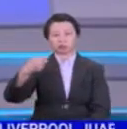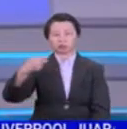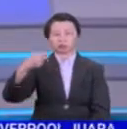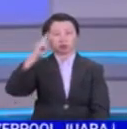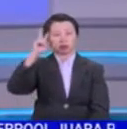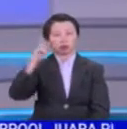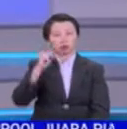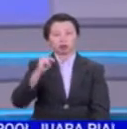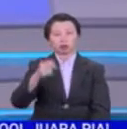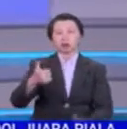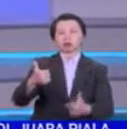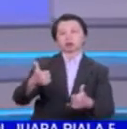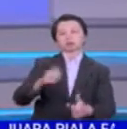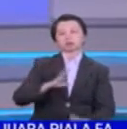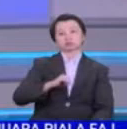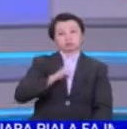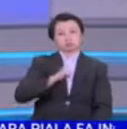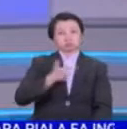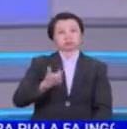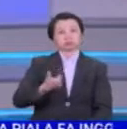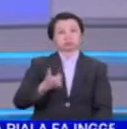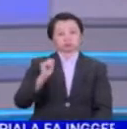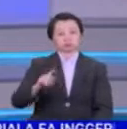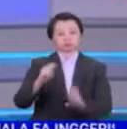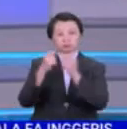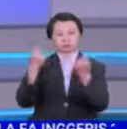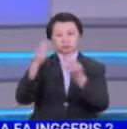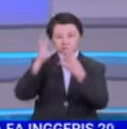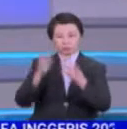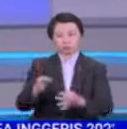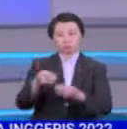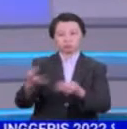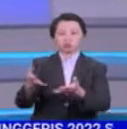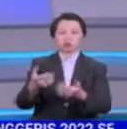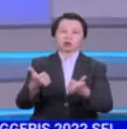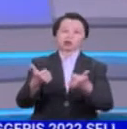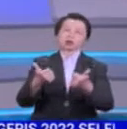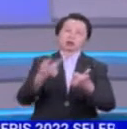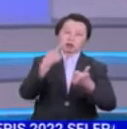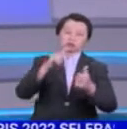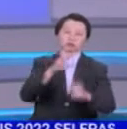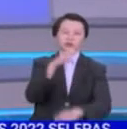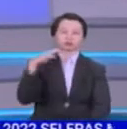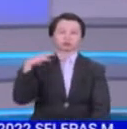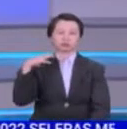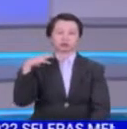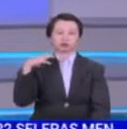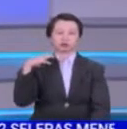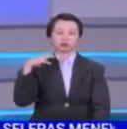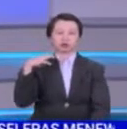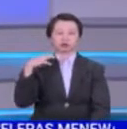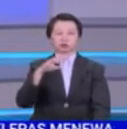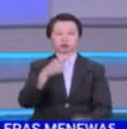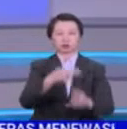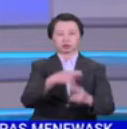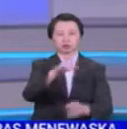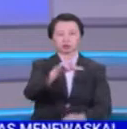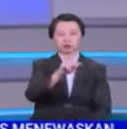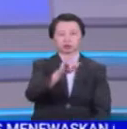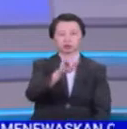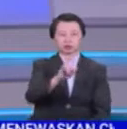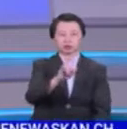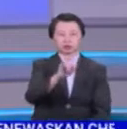pencapaian membanggakan keputusan itu juga pastinya memberi seribu makna kepada jurulatih kebangsaan Lim